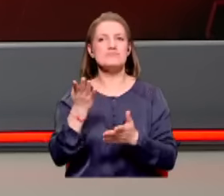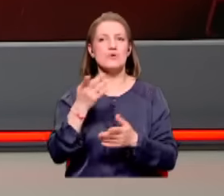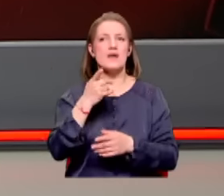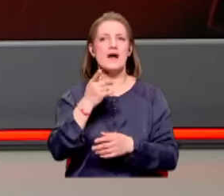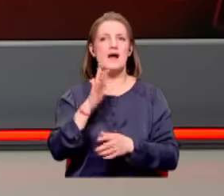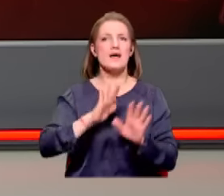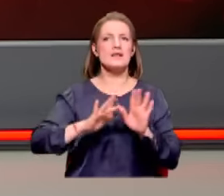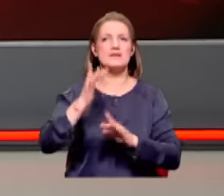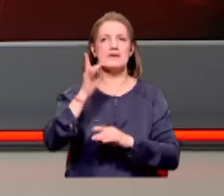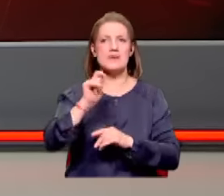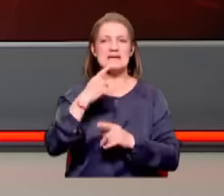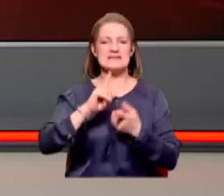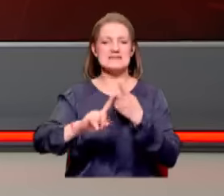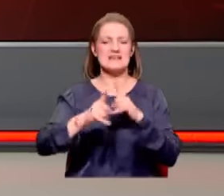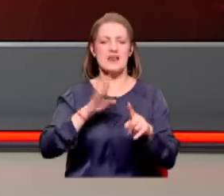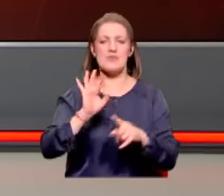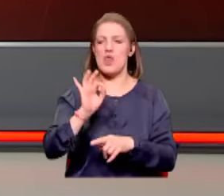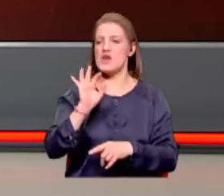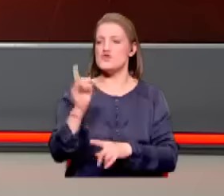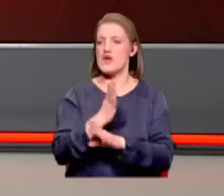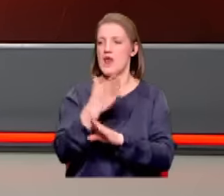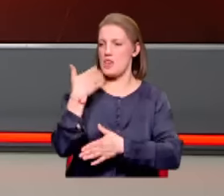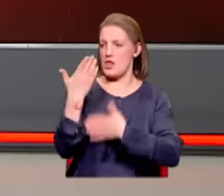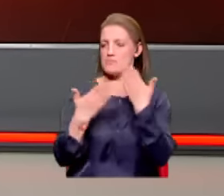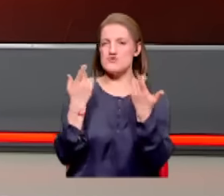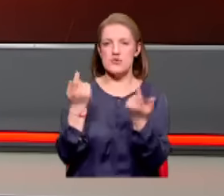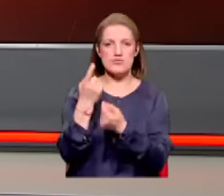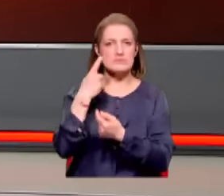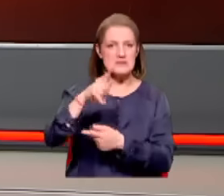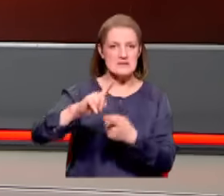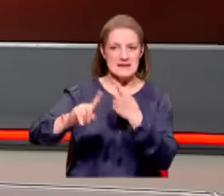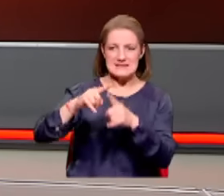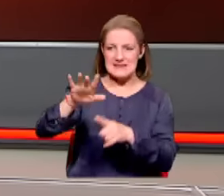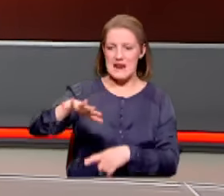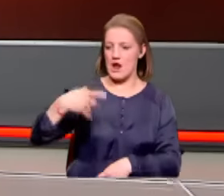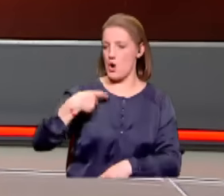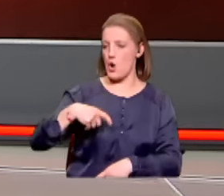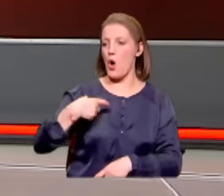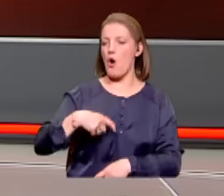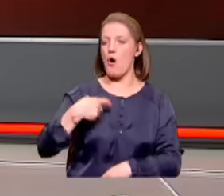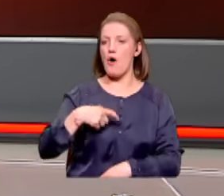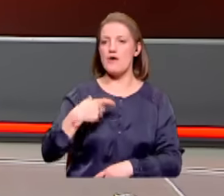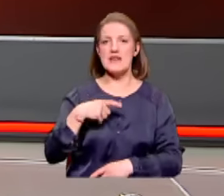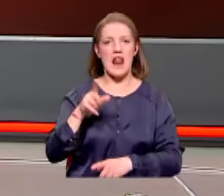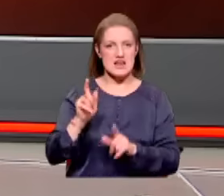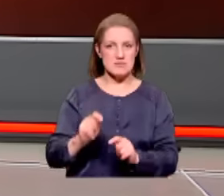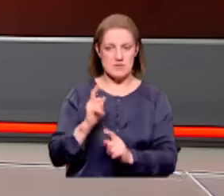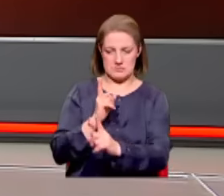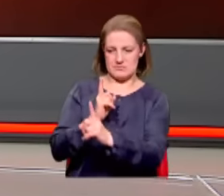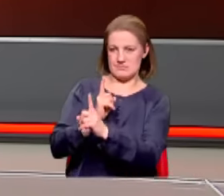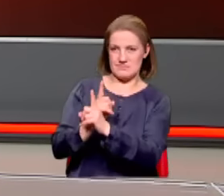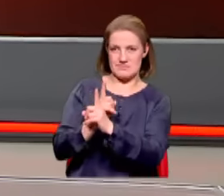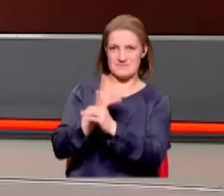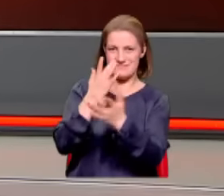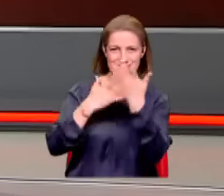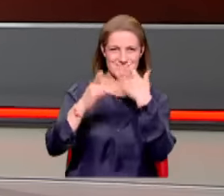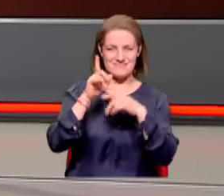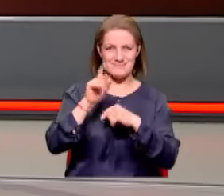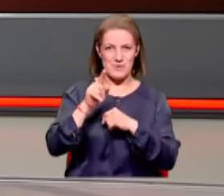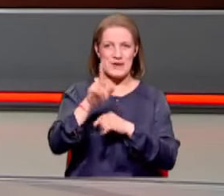deniyor. Ben de siyasilere böyle şeyleri anlatmaya çalışıyorum. Ama siyasilere özel yapılıyorsa sadece entrikalar işte